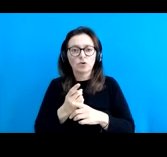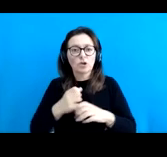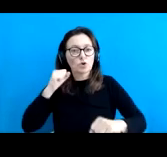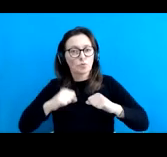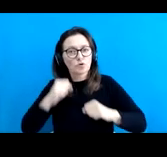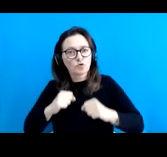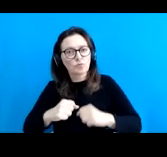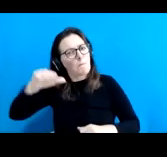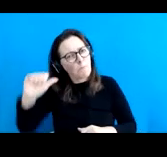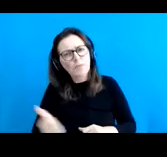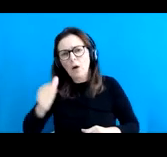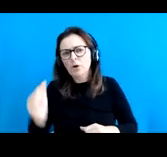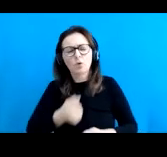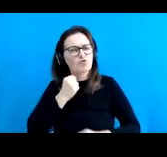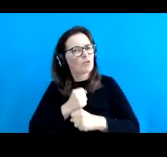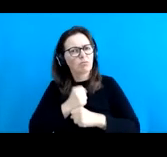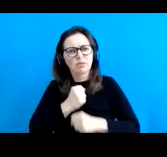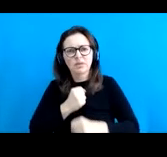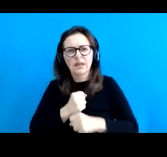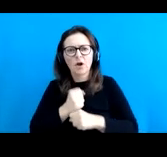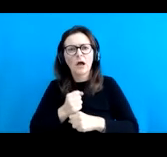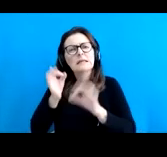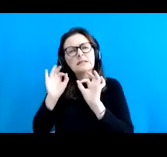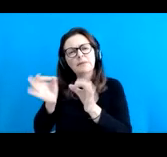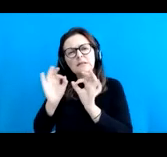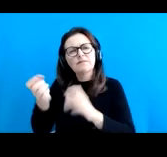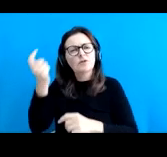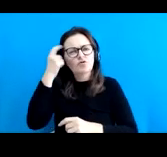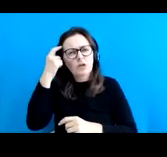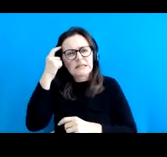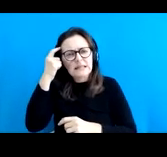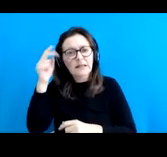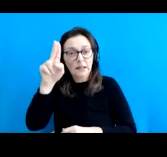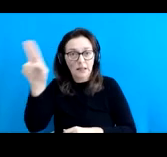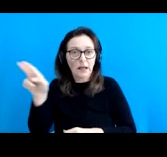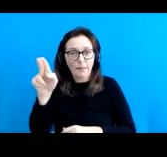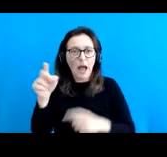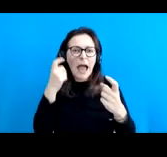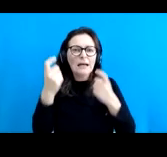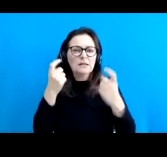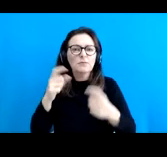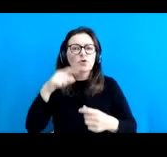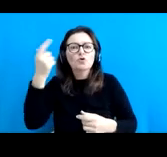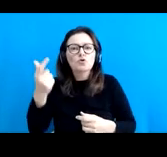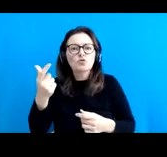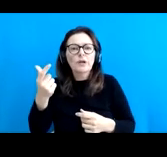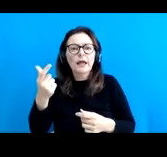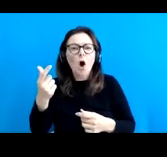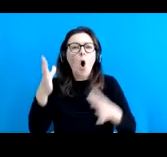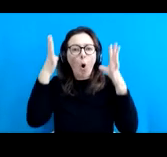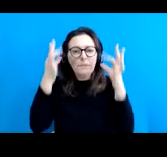dela, njihovega specifičnega enciklopedičnega znanja, razmišljanja zunaj ustaljenih okvirjev in